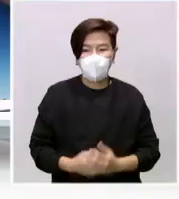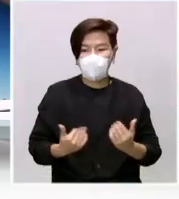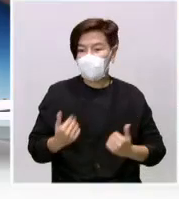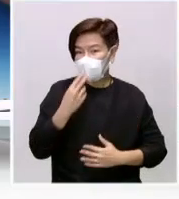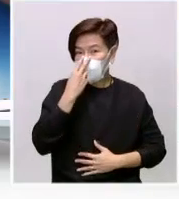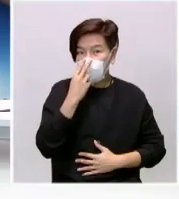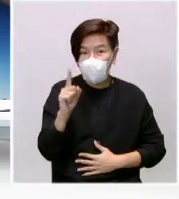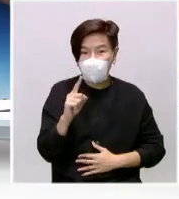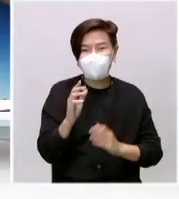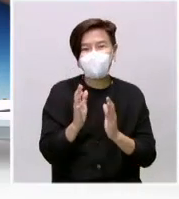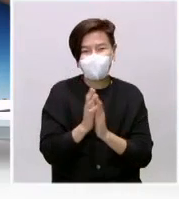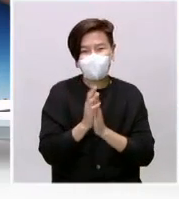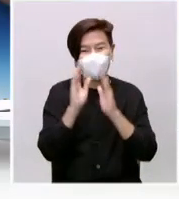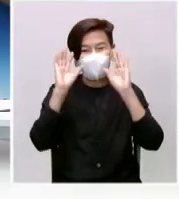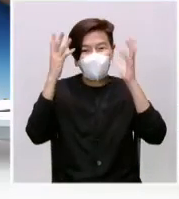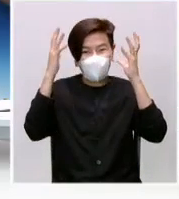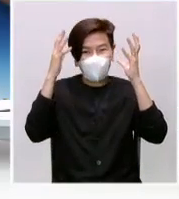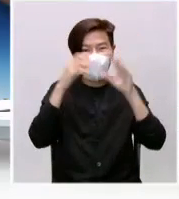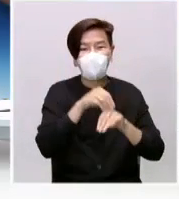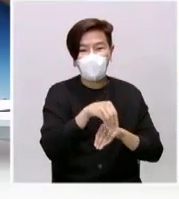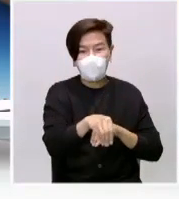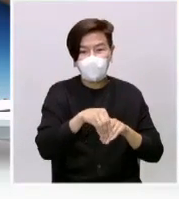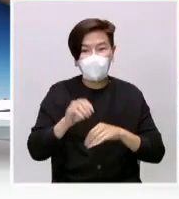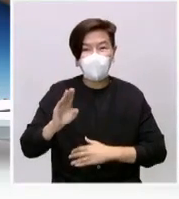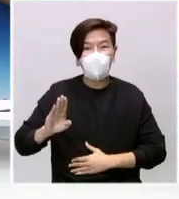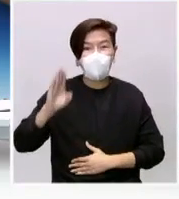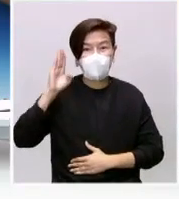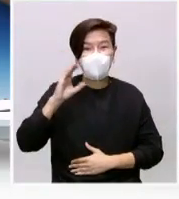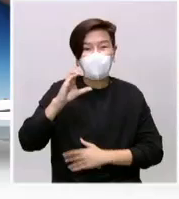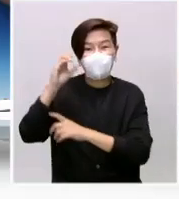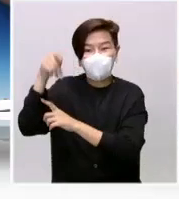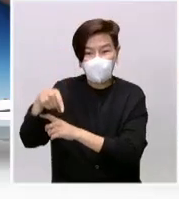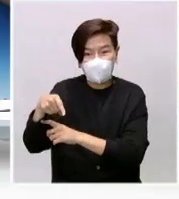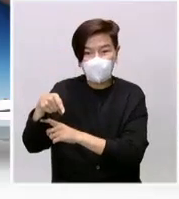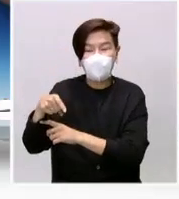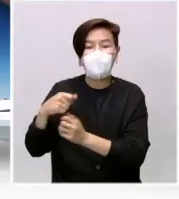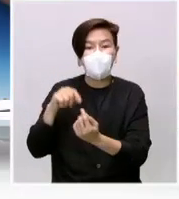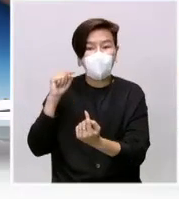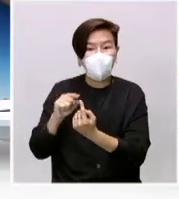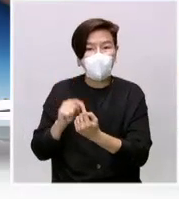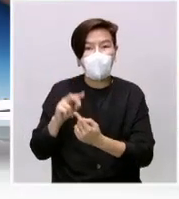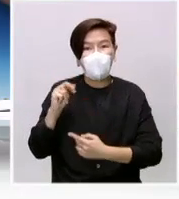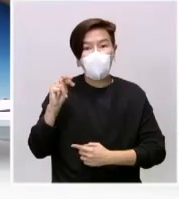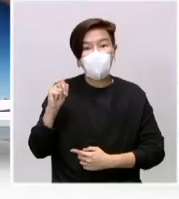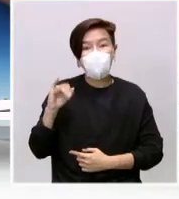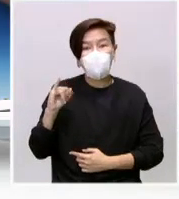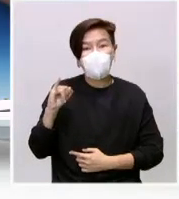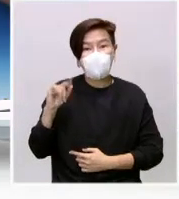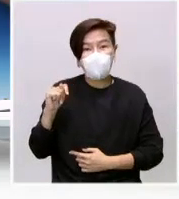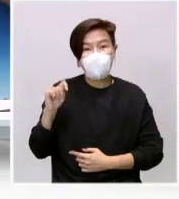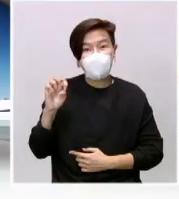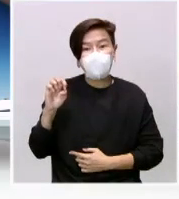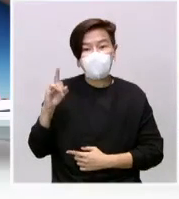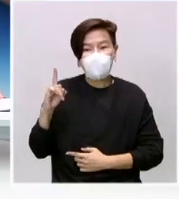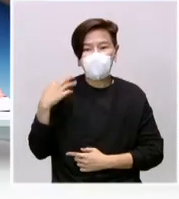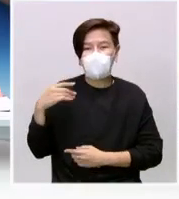ติดตามเรื่องน่ายินดีนะคะที่ทางเครือเจริญโภคภัณฑ์ได้รับคัดเลือกจาก United Nations Global Compact เป็นองค์กรระดับผู้นำค่ะสะท้อ